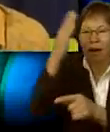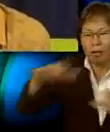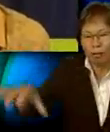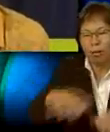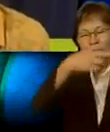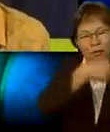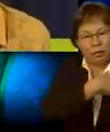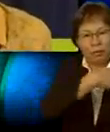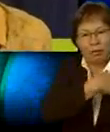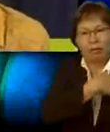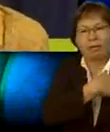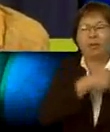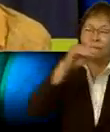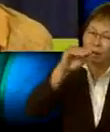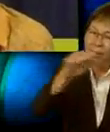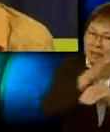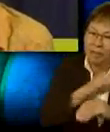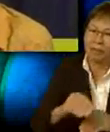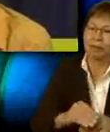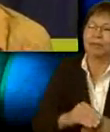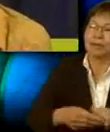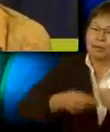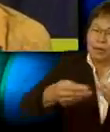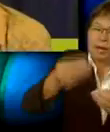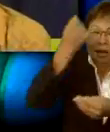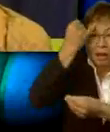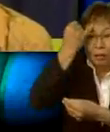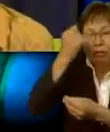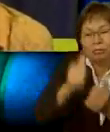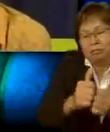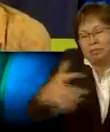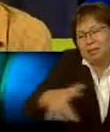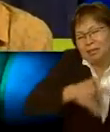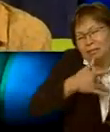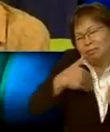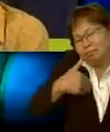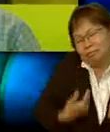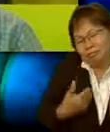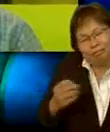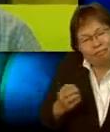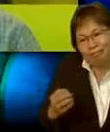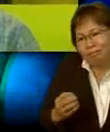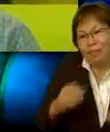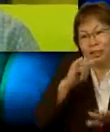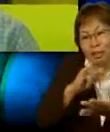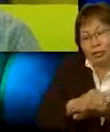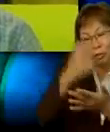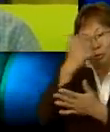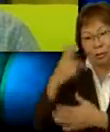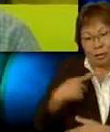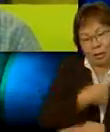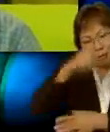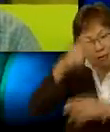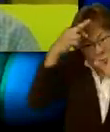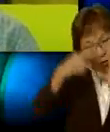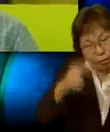akan melaksanakan tanggungjawabnya, mengajar dan mencurahkan ilmu tanpa sebarang rasa penat. Itulah sebabnya